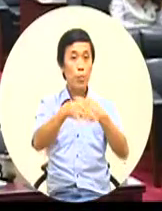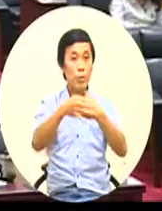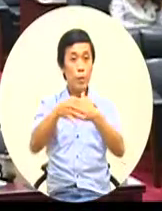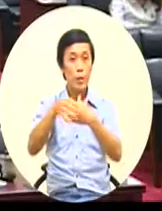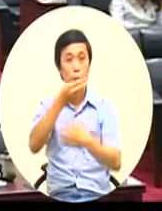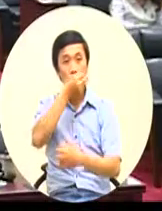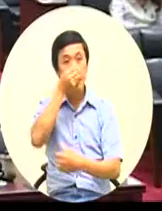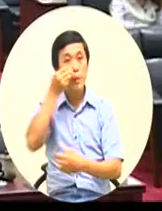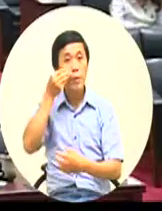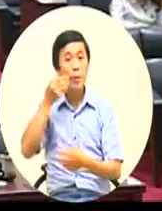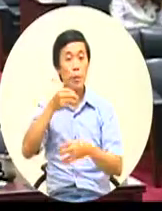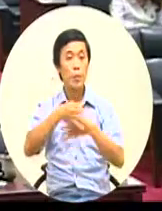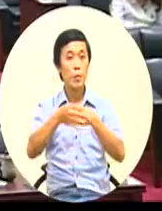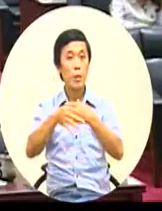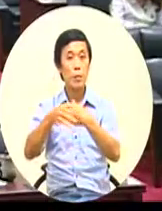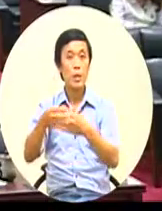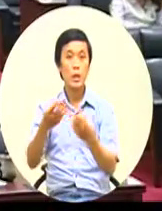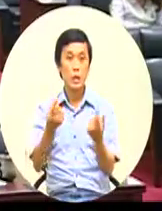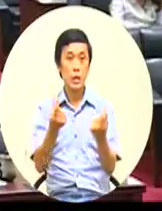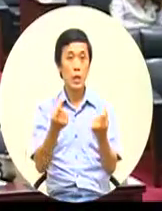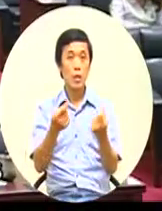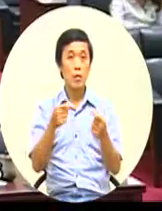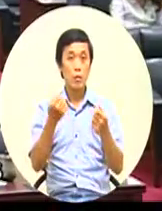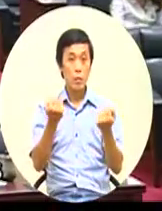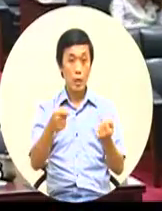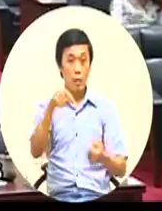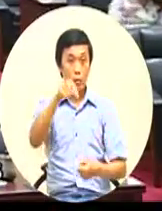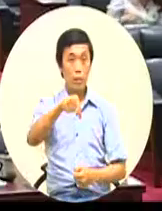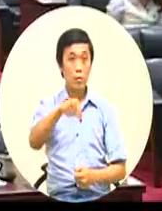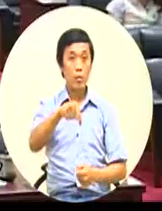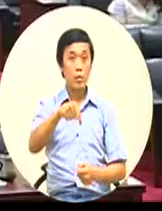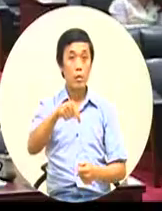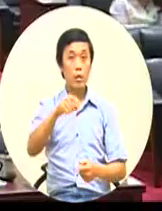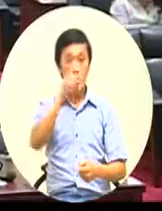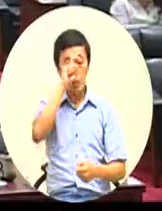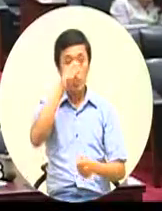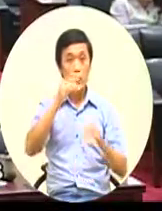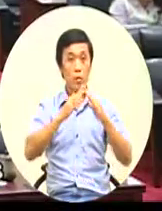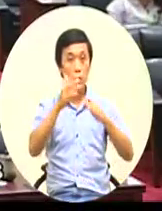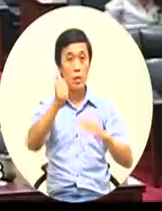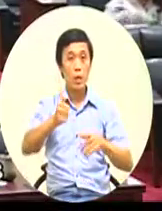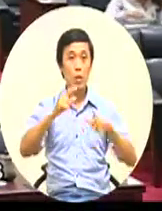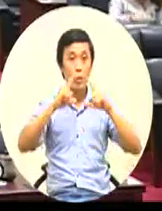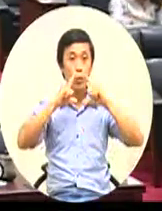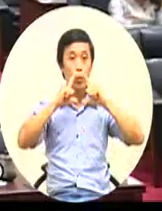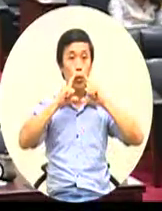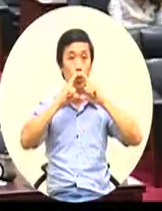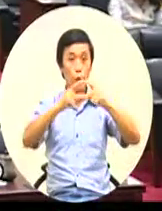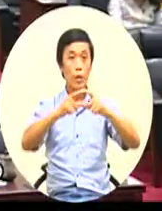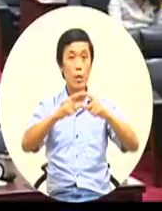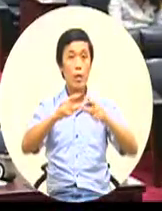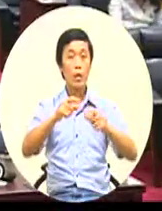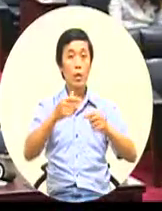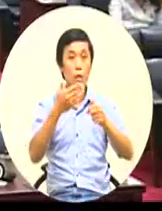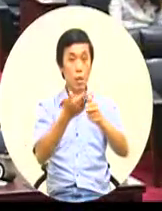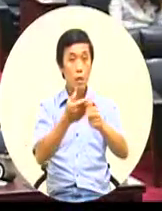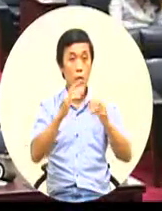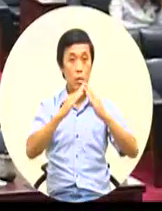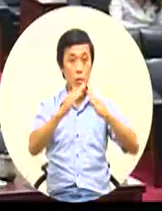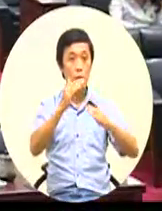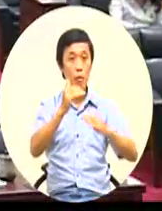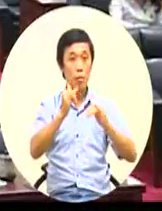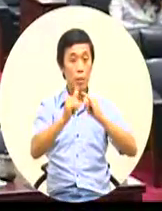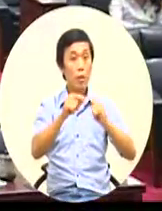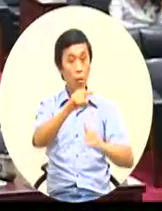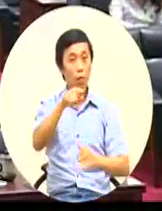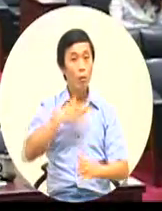长会当伫个公开这议事场来回答一下，让高雄市民知影到底市长你咧想啥。你要哪来